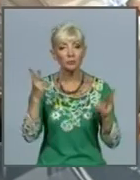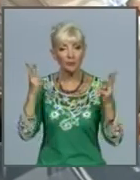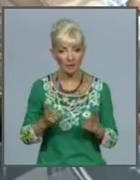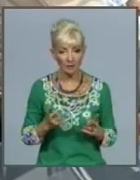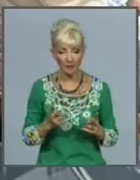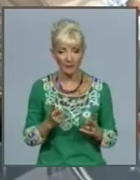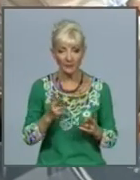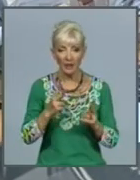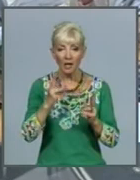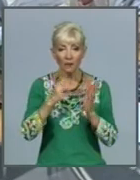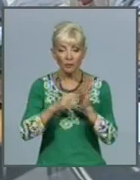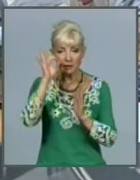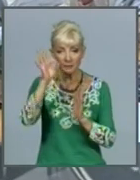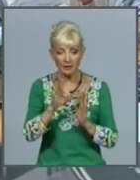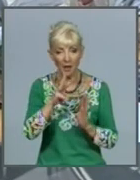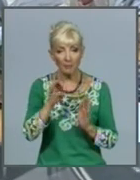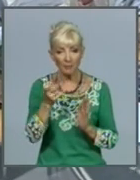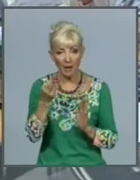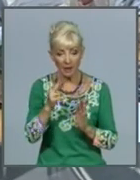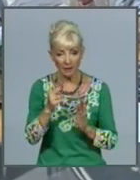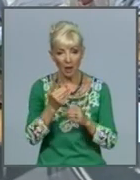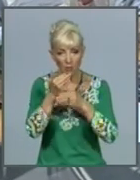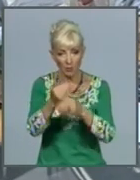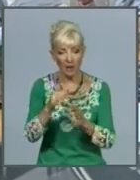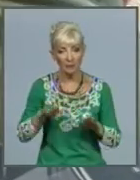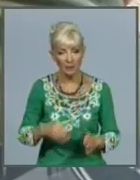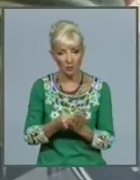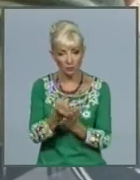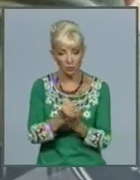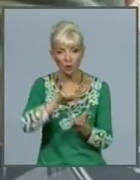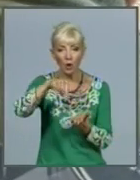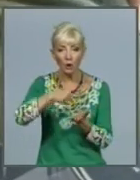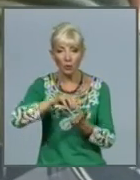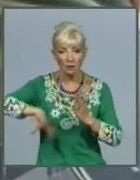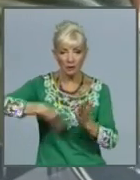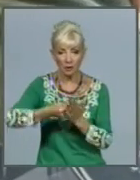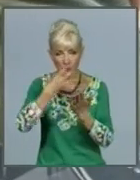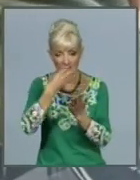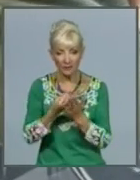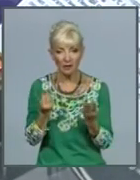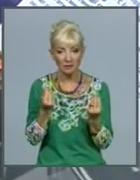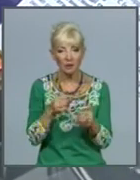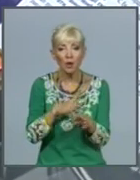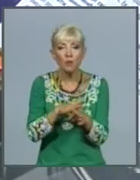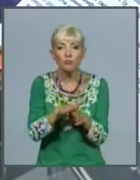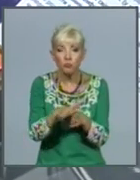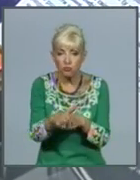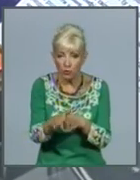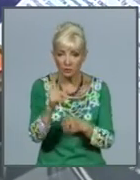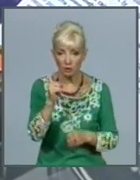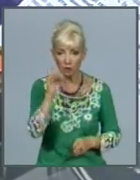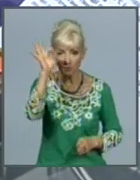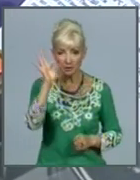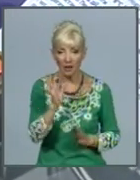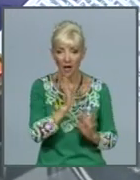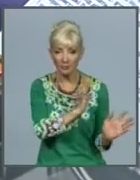мерія покриває з місцевого бюджету. При цьому місто за рахунок своїх ресурсів повністю на 100% забезпечує інсуліном